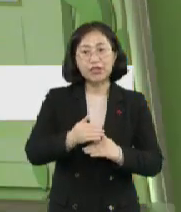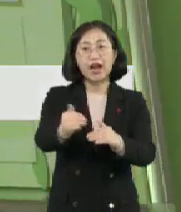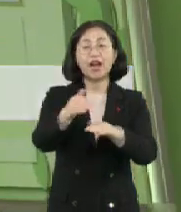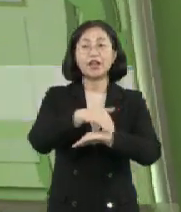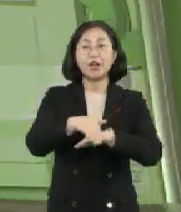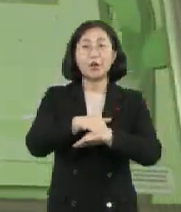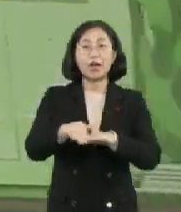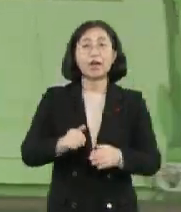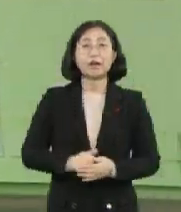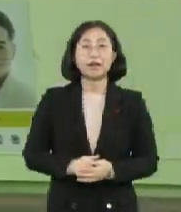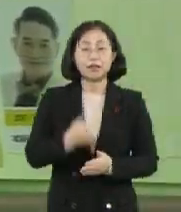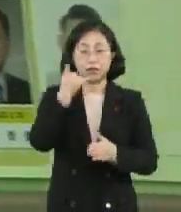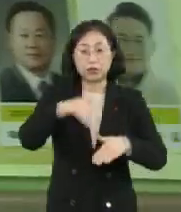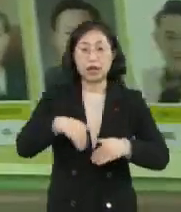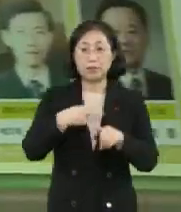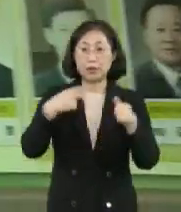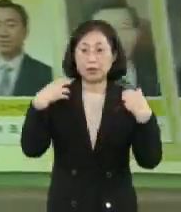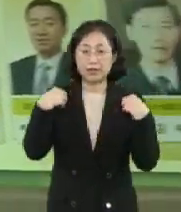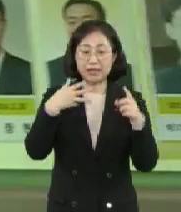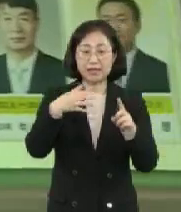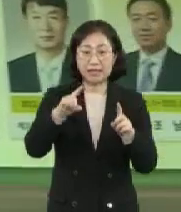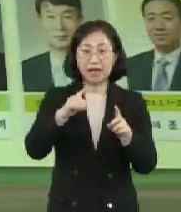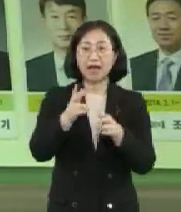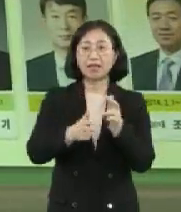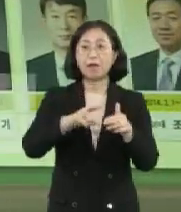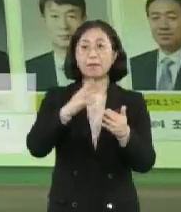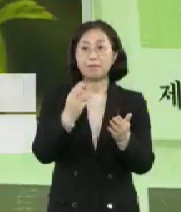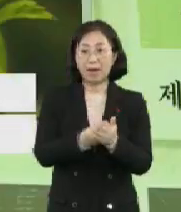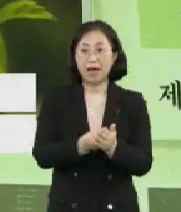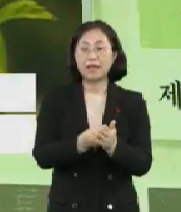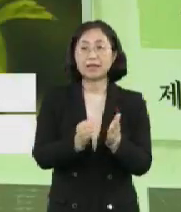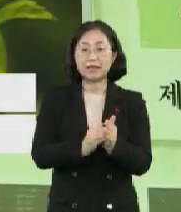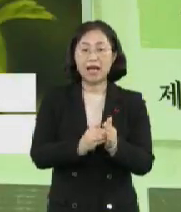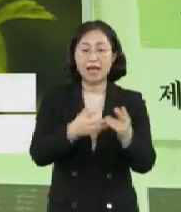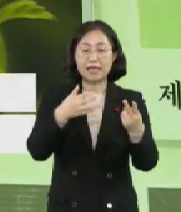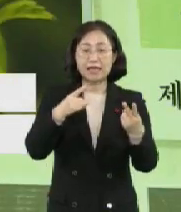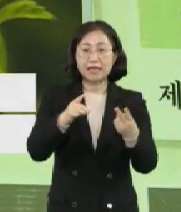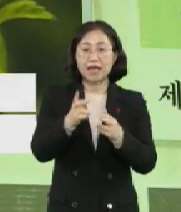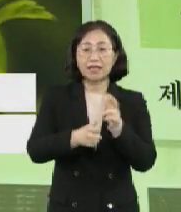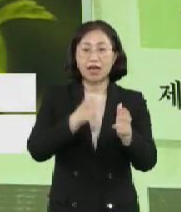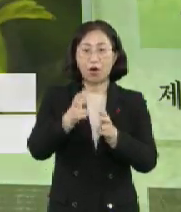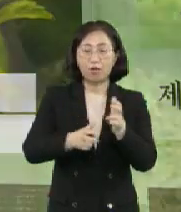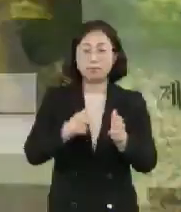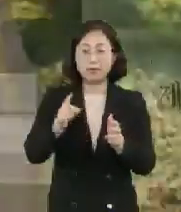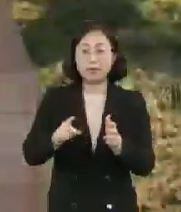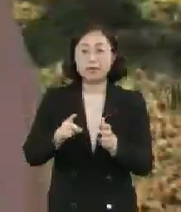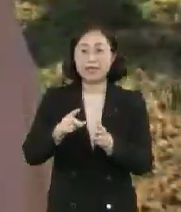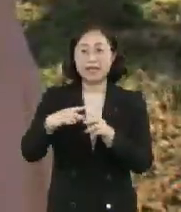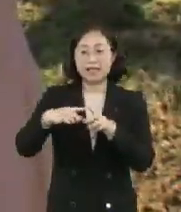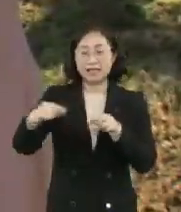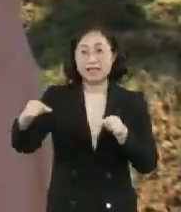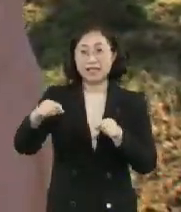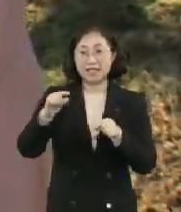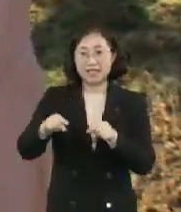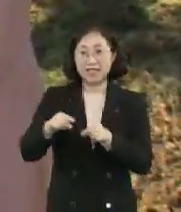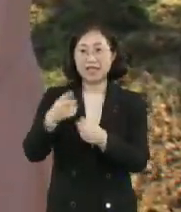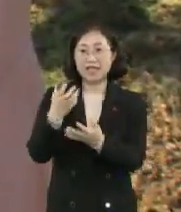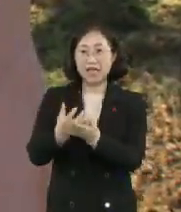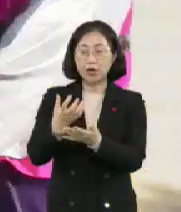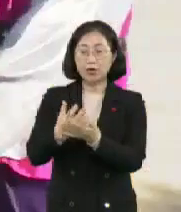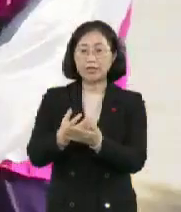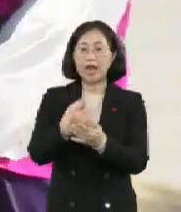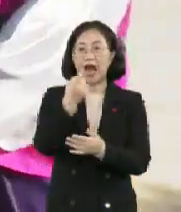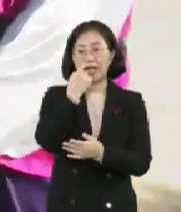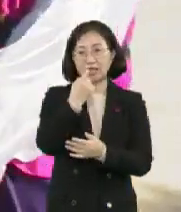작정입니다. 충남교육청은 1차 사업이 완료됨에 따라 2차 사업은 친일 잔재를 학습 자료로 활용하도록 방향을